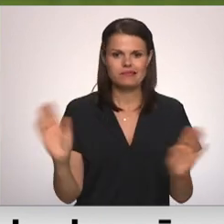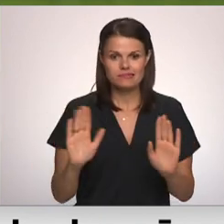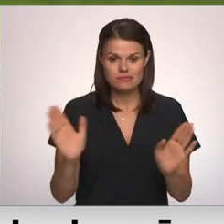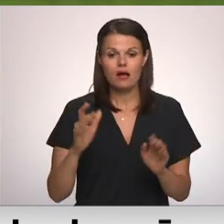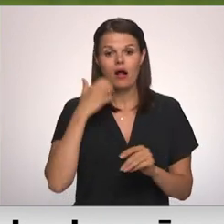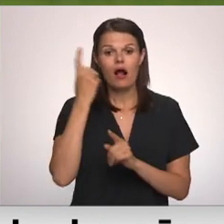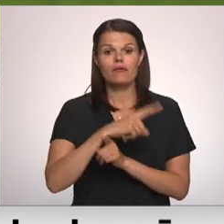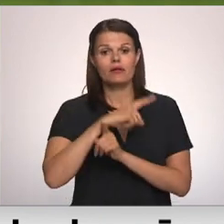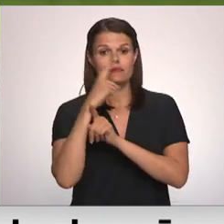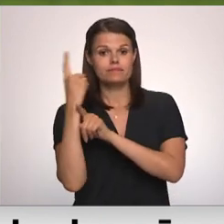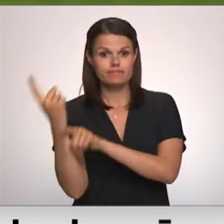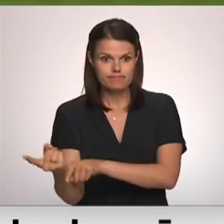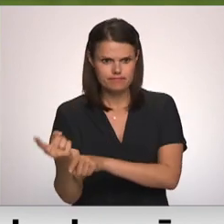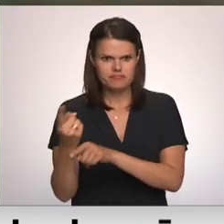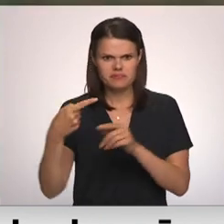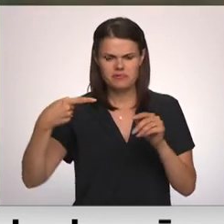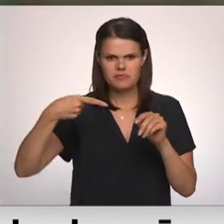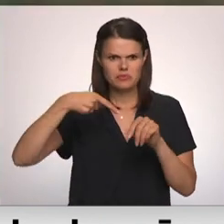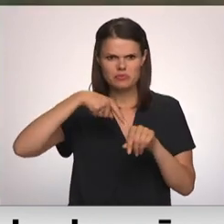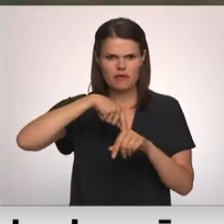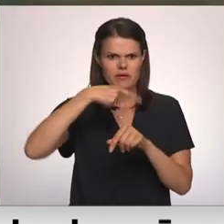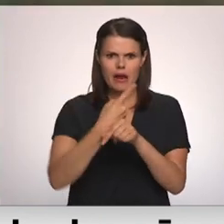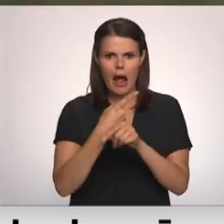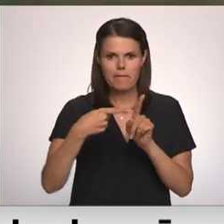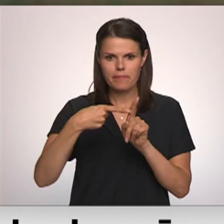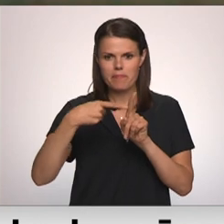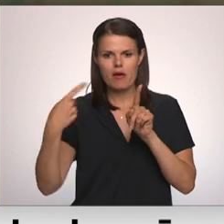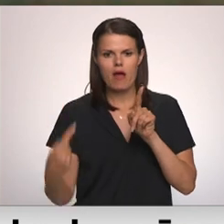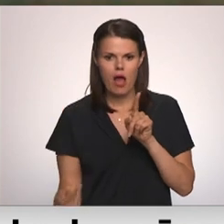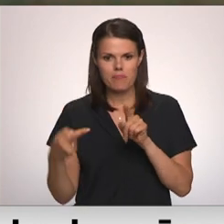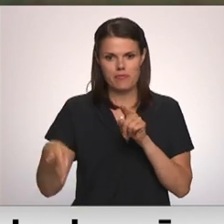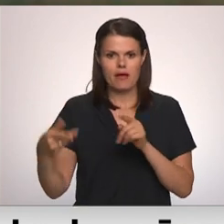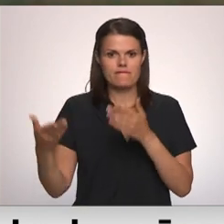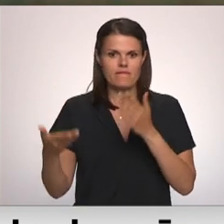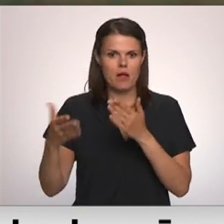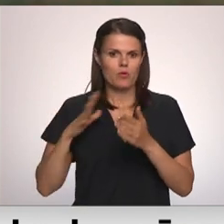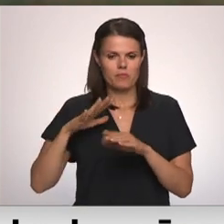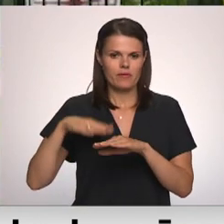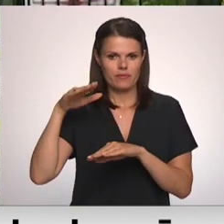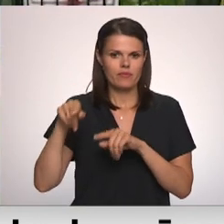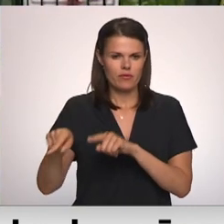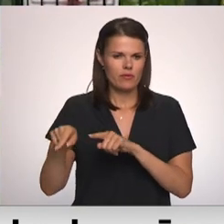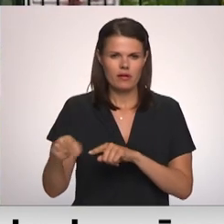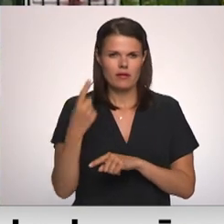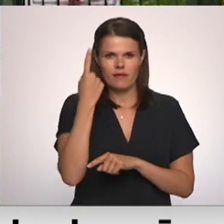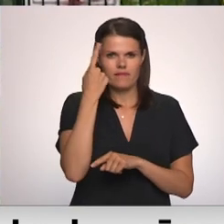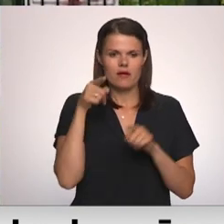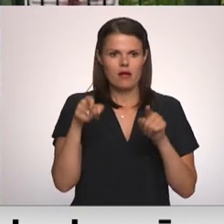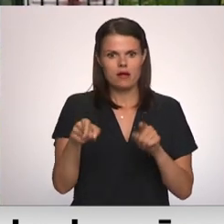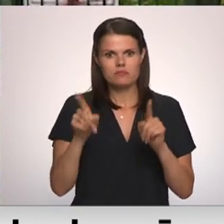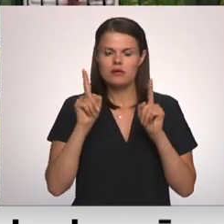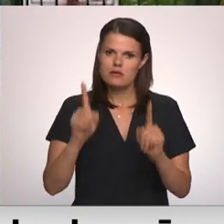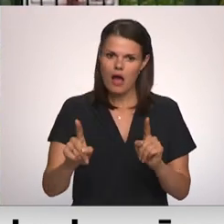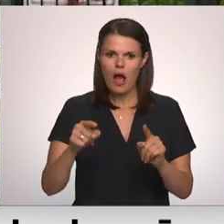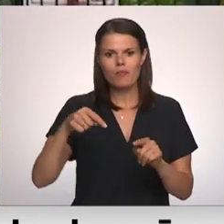sāna, izkrita tapeidīgs priekšmets, kas iespējams saturēja konstrukciju. Tas bija tikai viens, manuprāt, šādam grozam jābūt